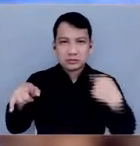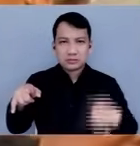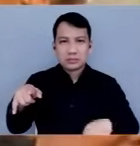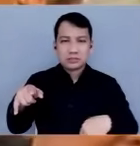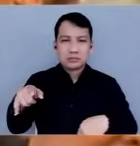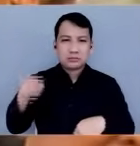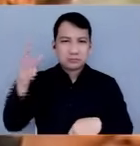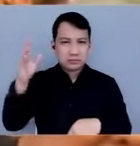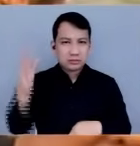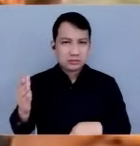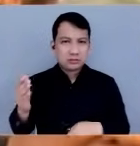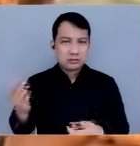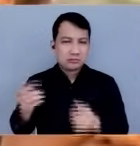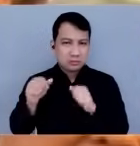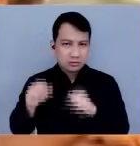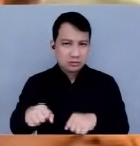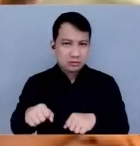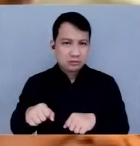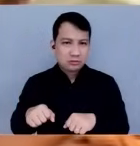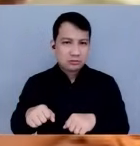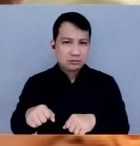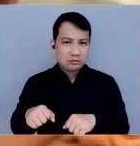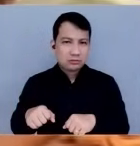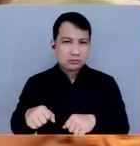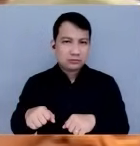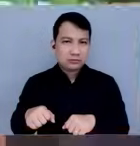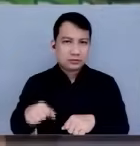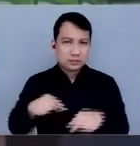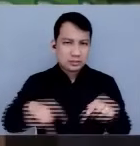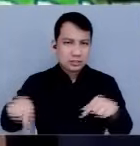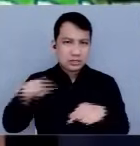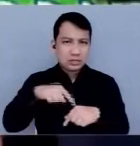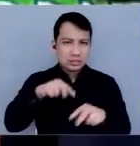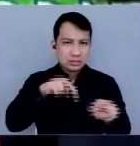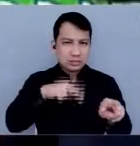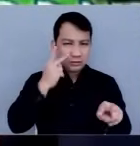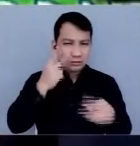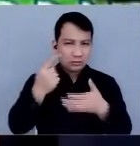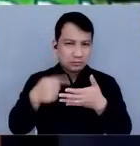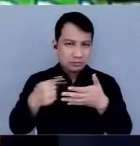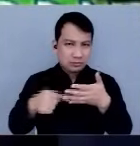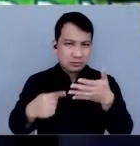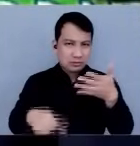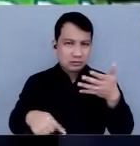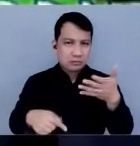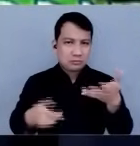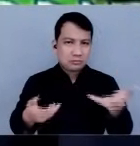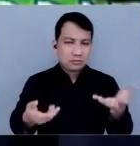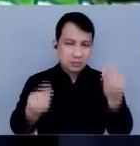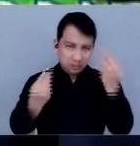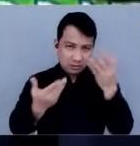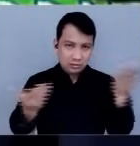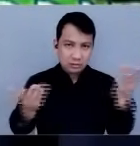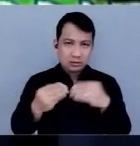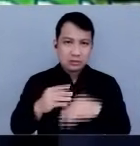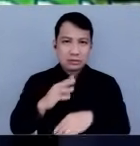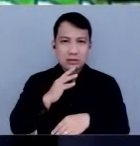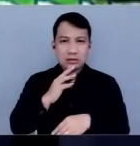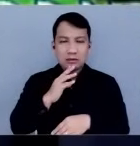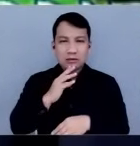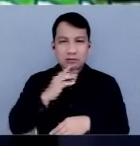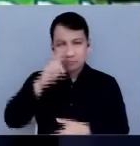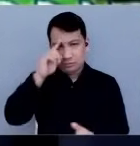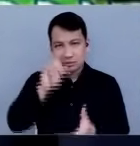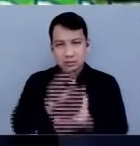also a possibility na dumaan po siya sa backdoor, pero lahat po yan ay biniverify pa po natin. But as we speak po, naniniwala po tayo